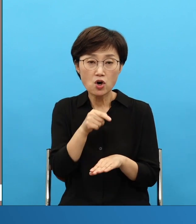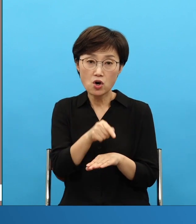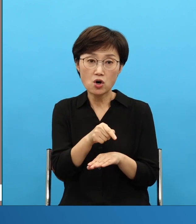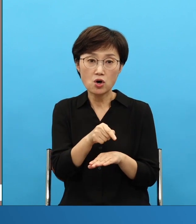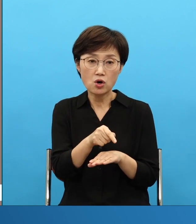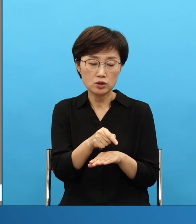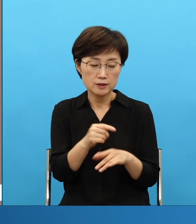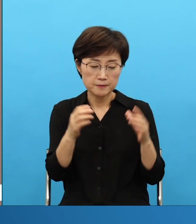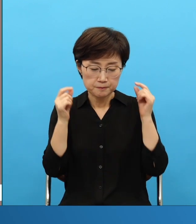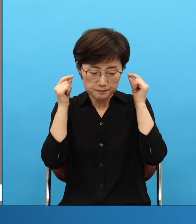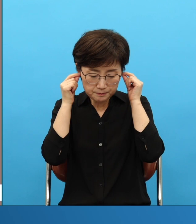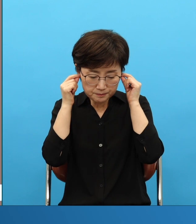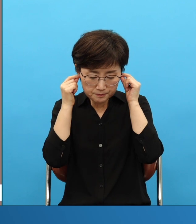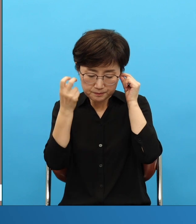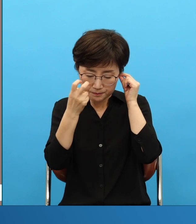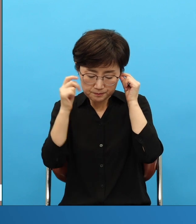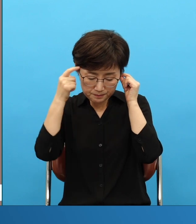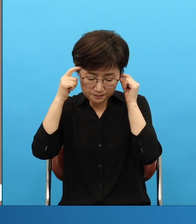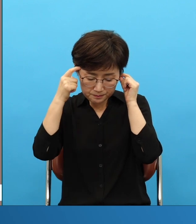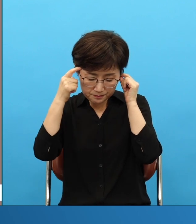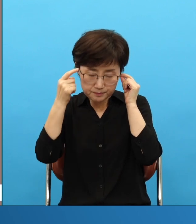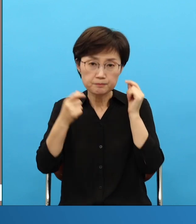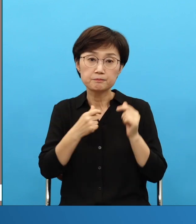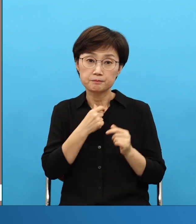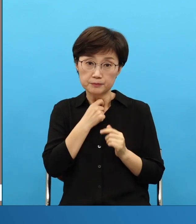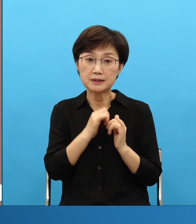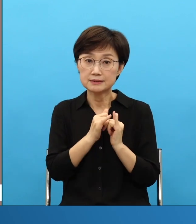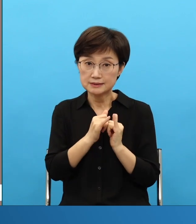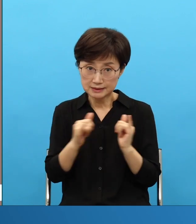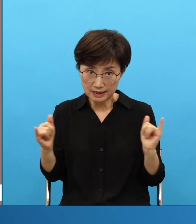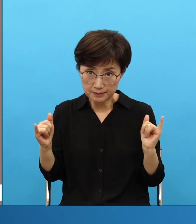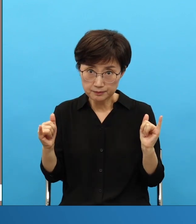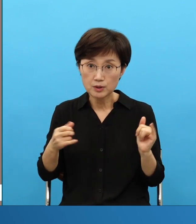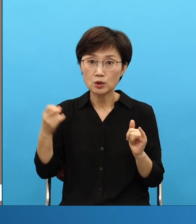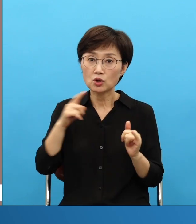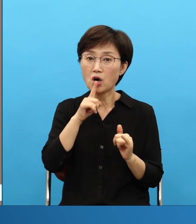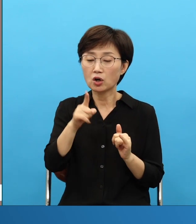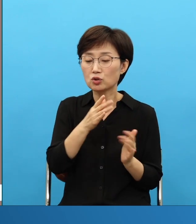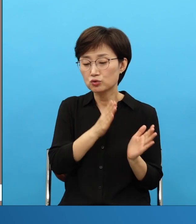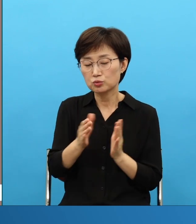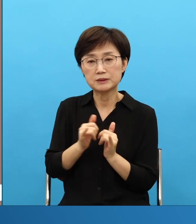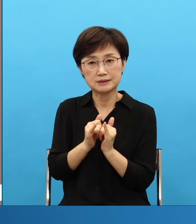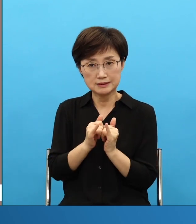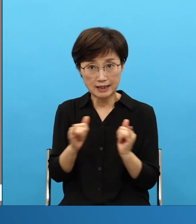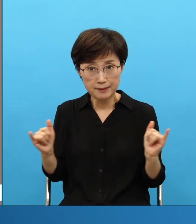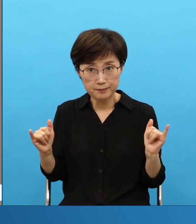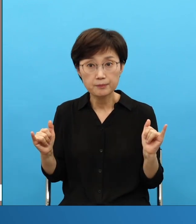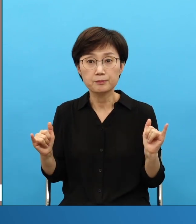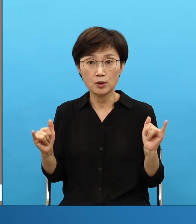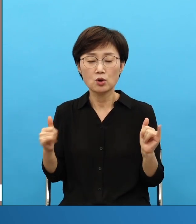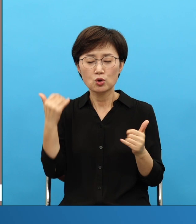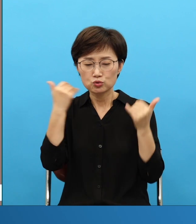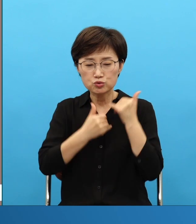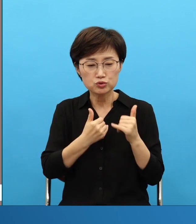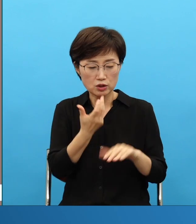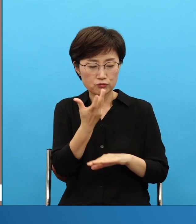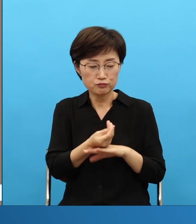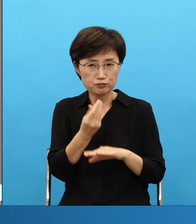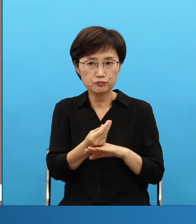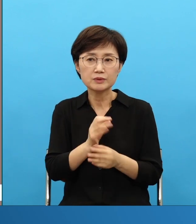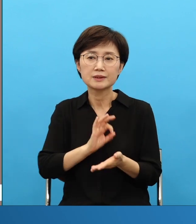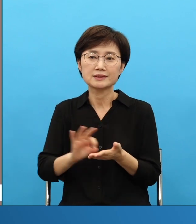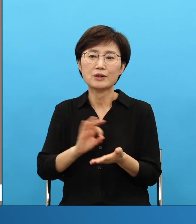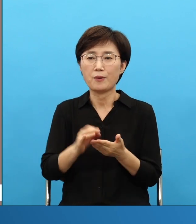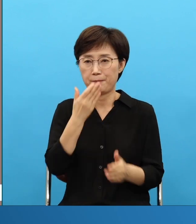깊이 묵상하고자 하는 다민족 사역자 또는 각 언어를 준비하는 랩넌트 등 누구나 다양하게 활용할